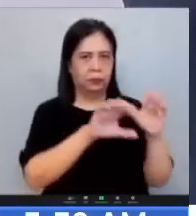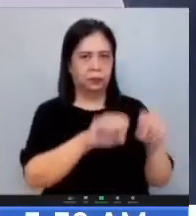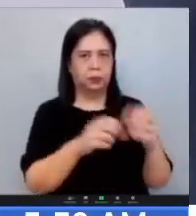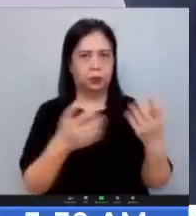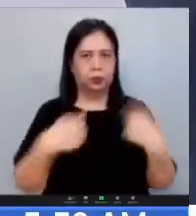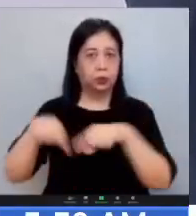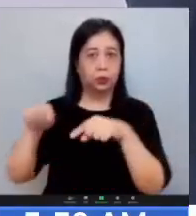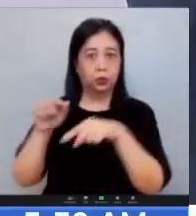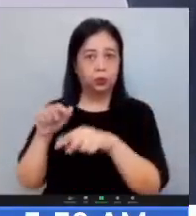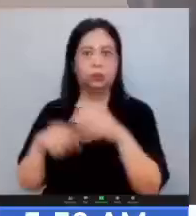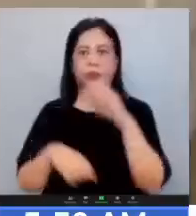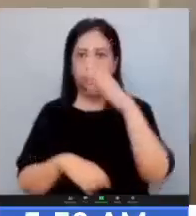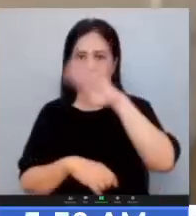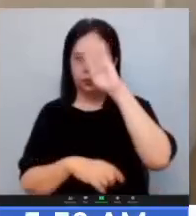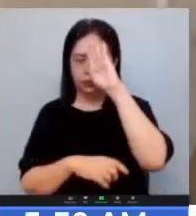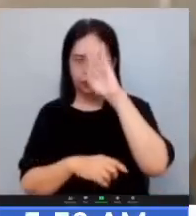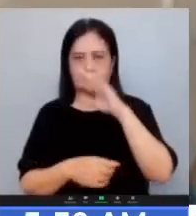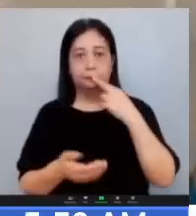James Agustin.